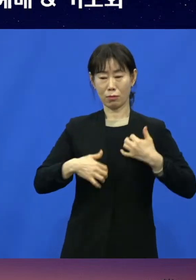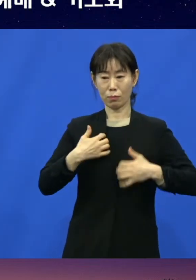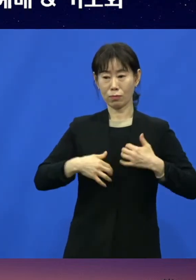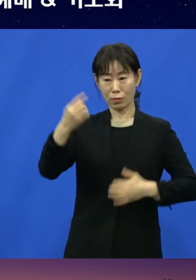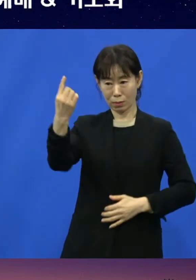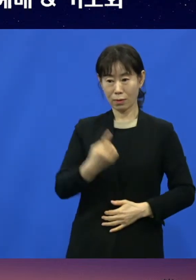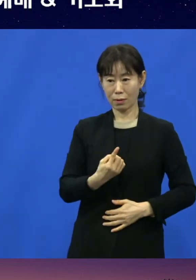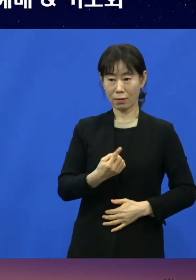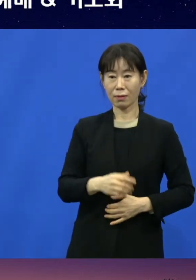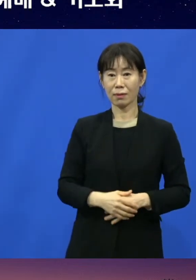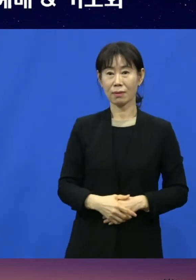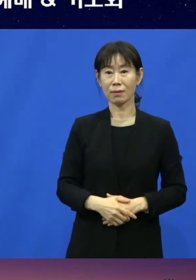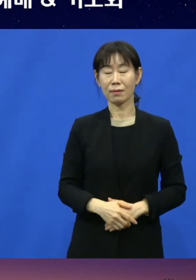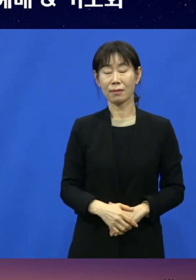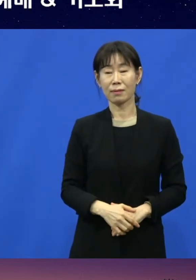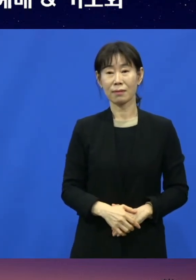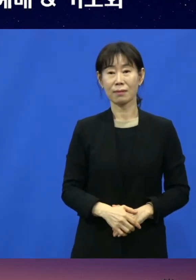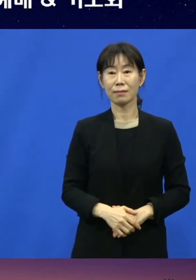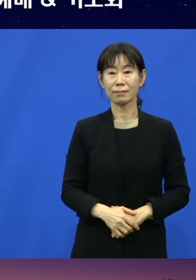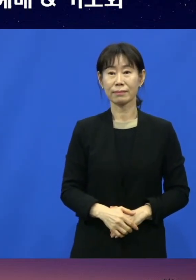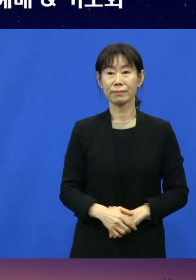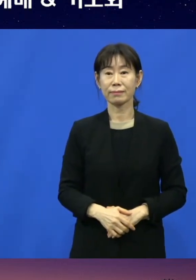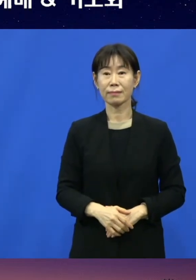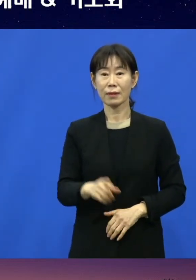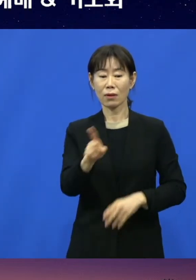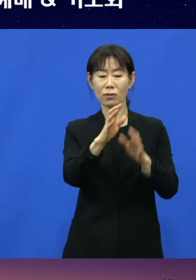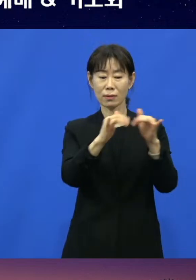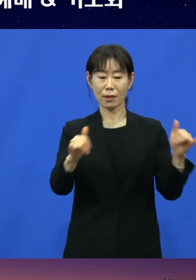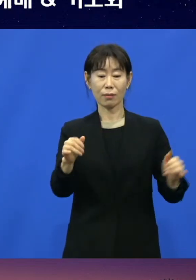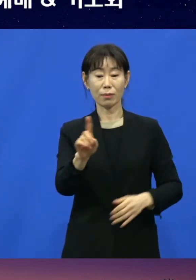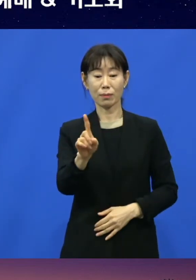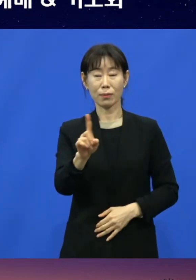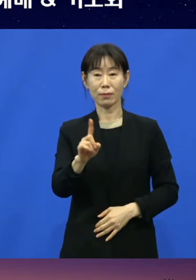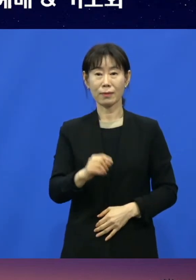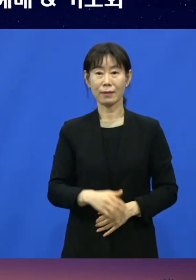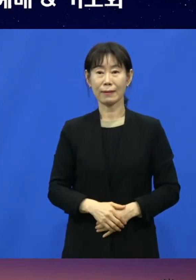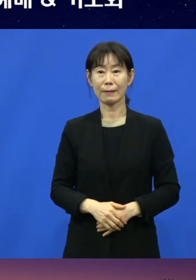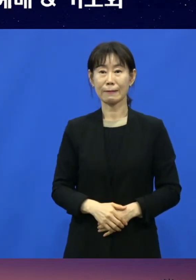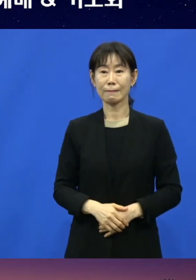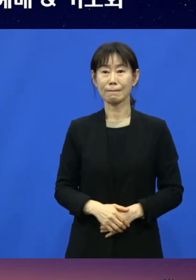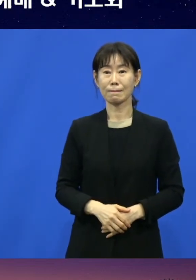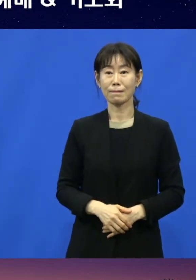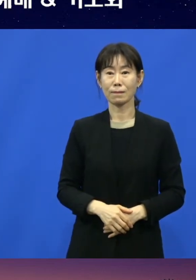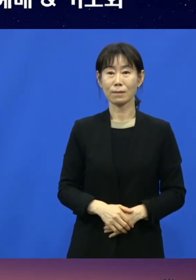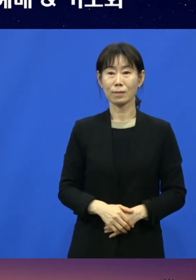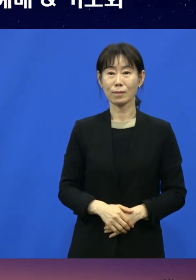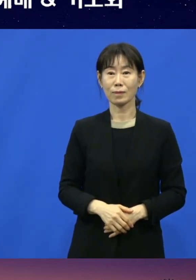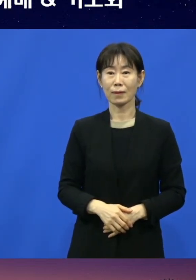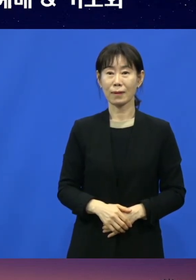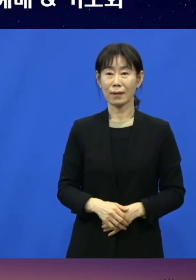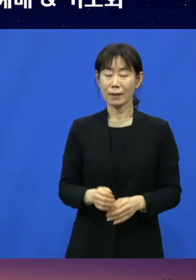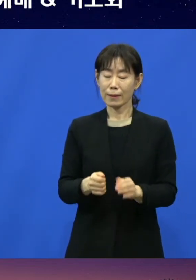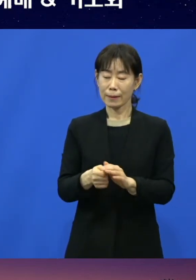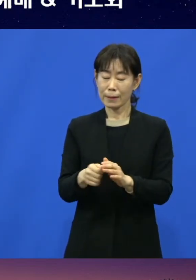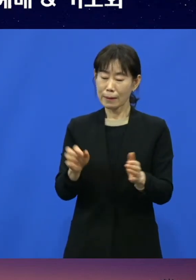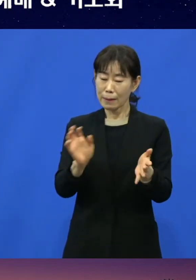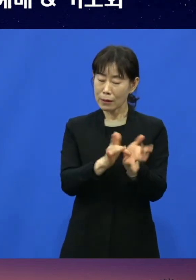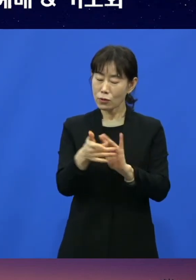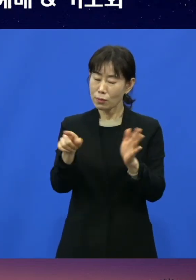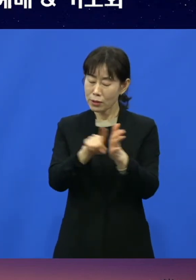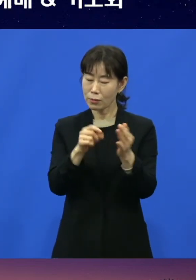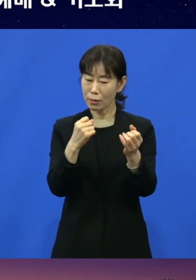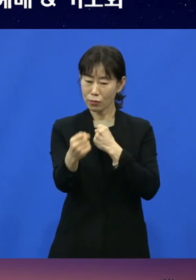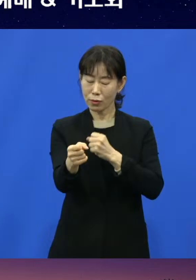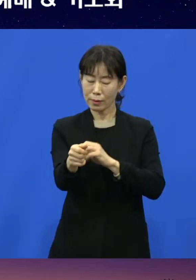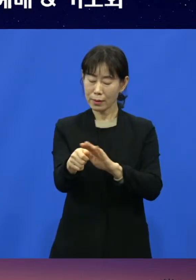기쁨이 있는 거예요. 근데 어떤 분들은요, 약간 소극적이에요. 헌신을